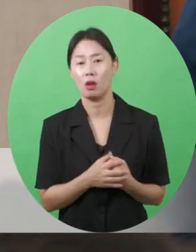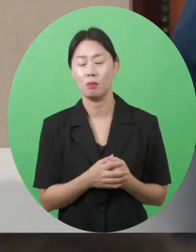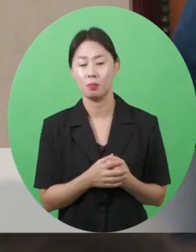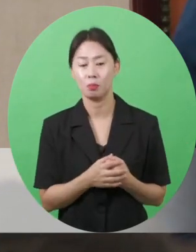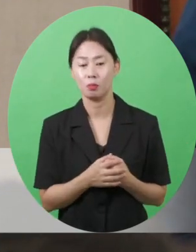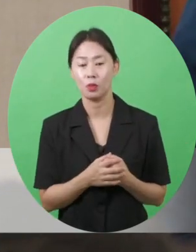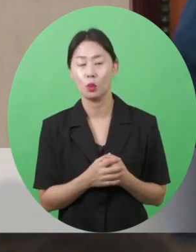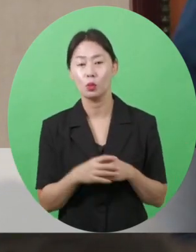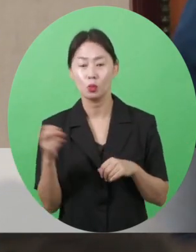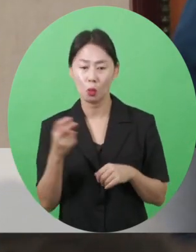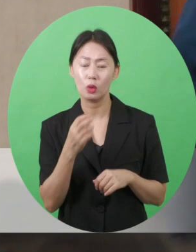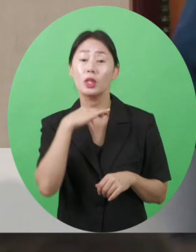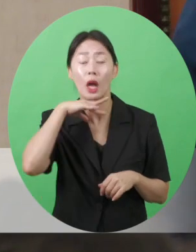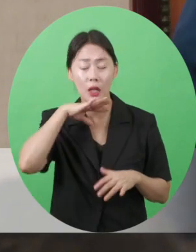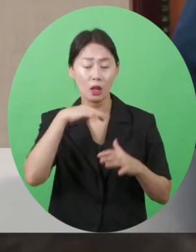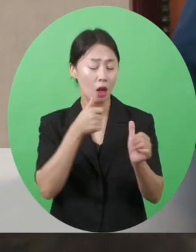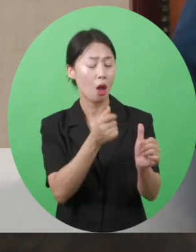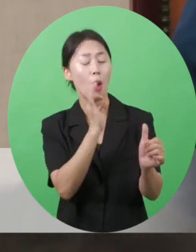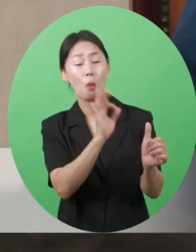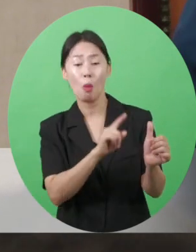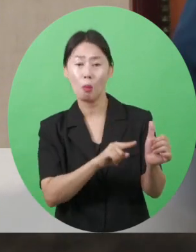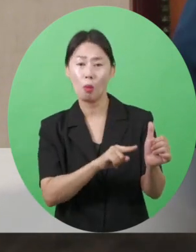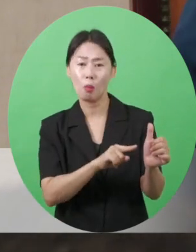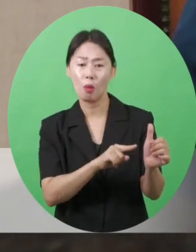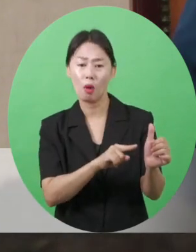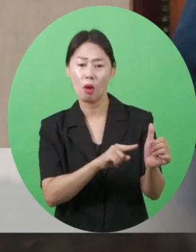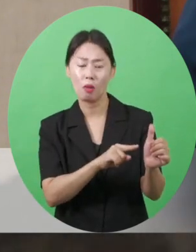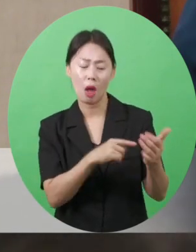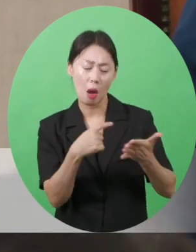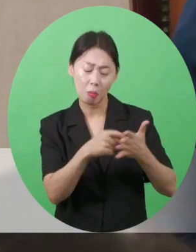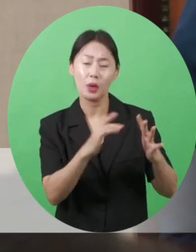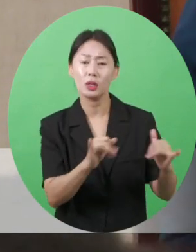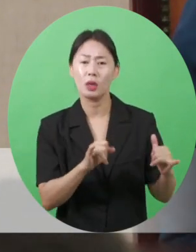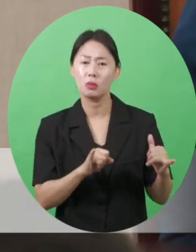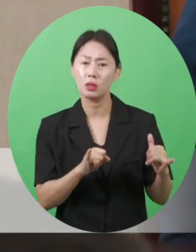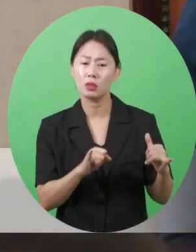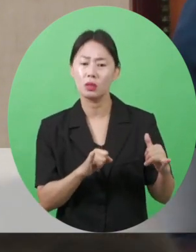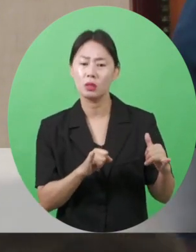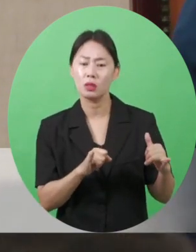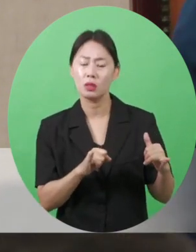또 연령대를 보면 이제 저희 주 피해자들이